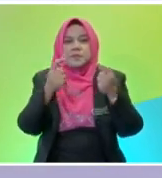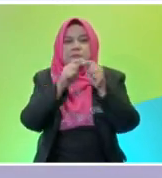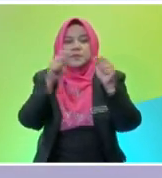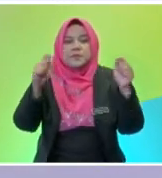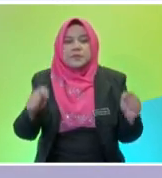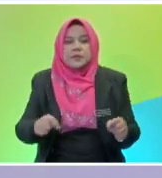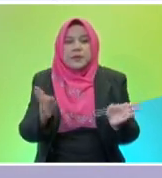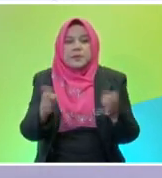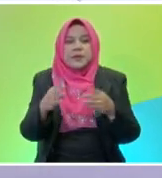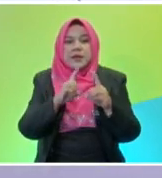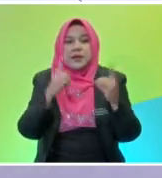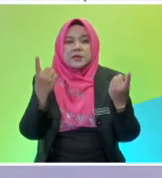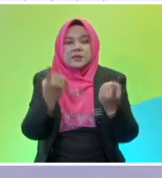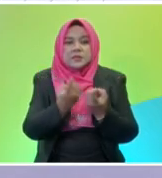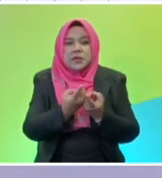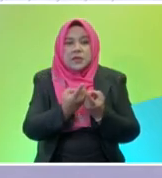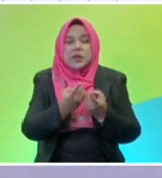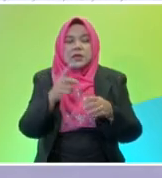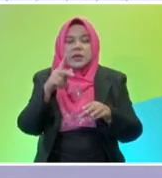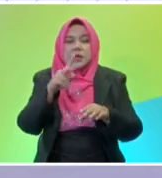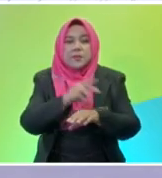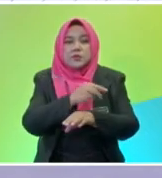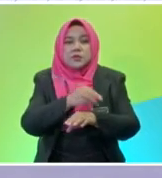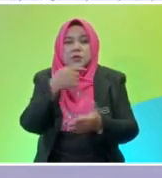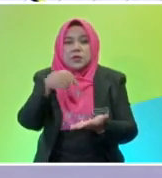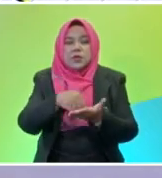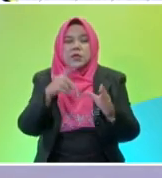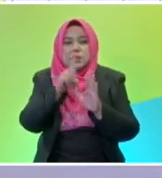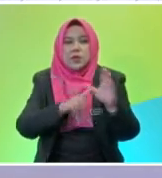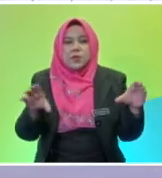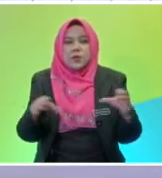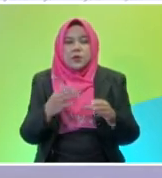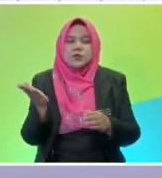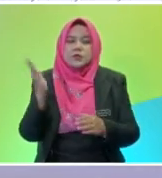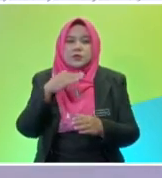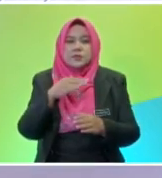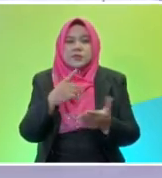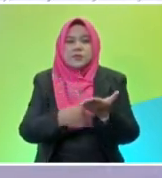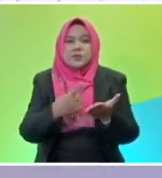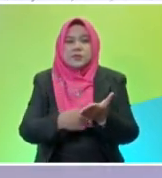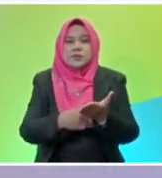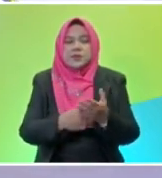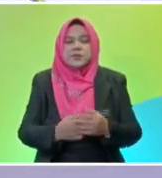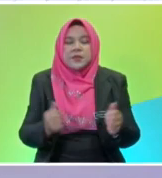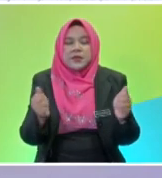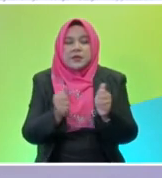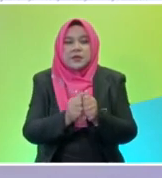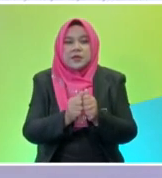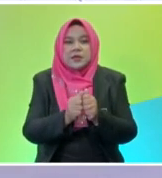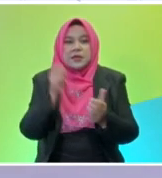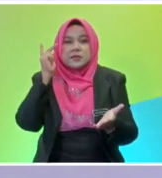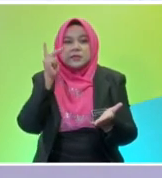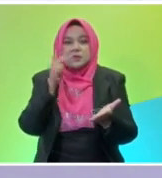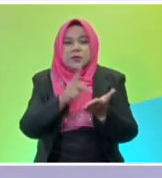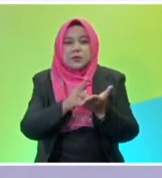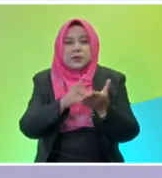bagi mata pelajaran Pendidikan misi ini dilaksanakan kalau ingin mengetahui Zoom kita membicarakan Raja ini tetapi sebelum itu kita berkenalan terlebih dahulu